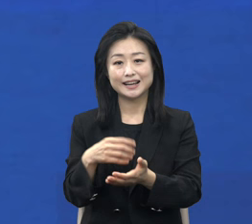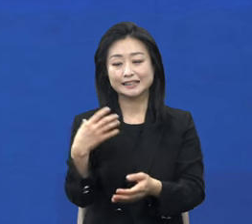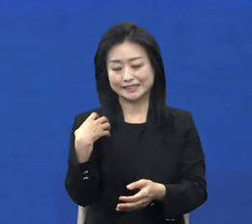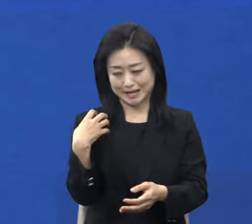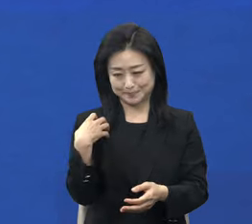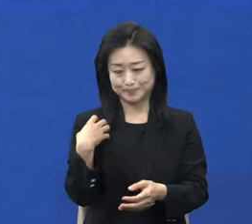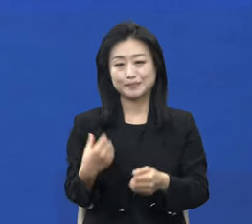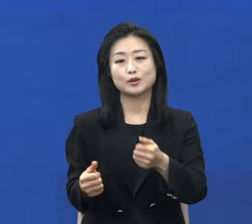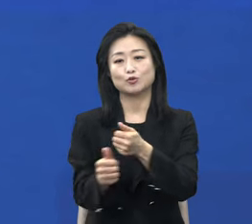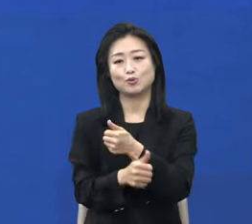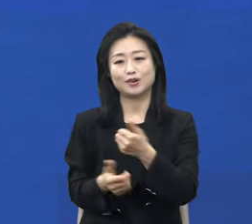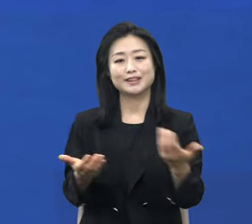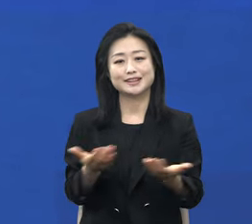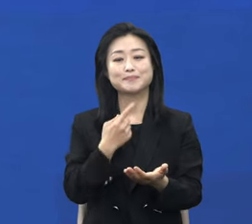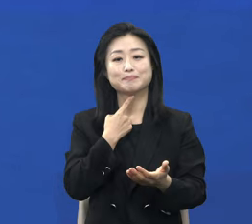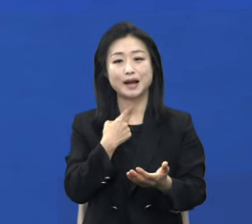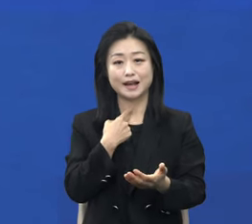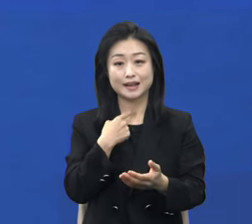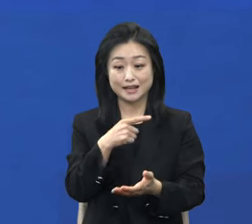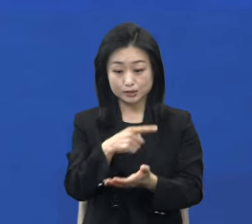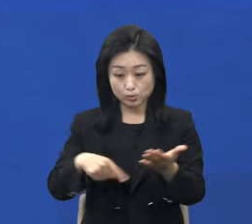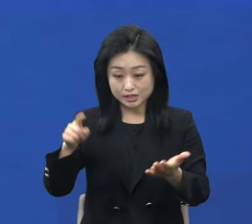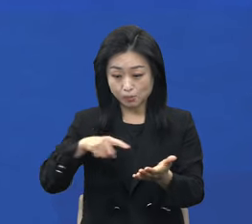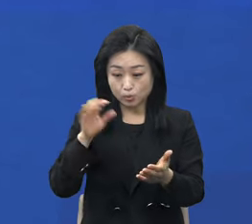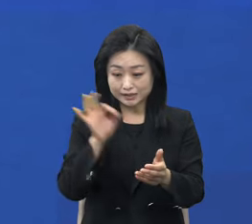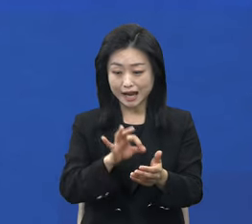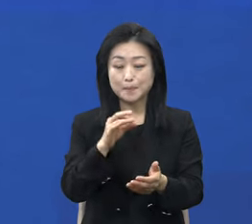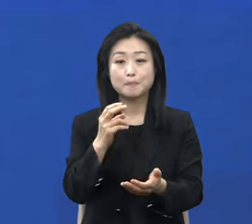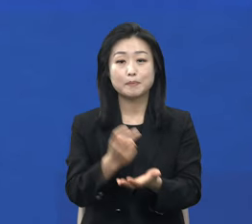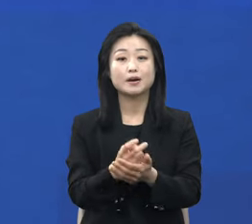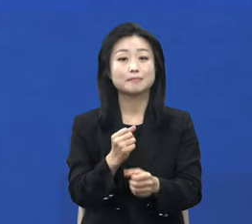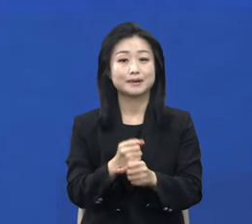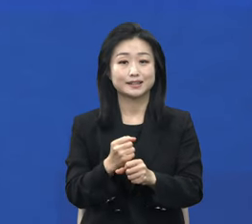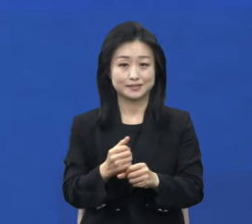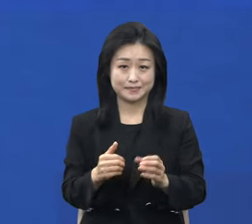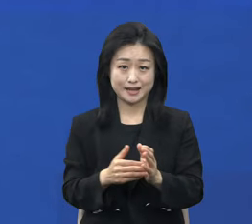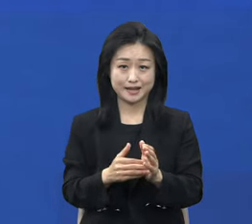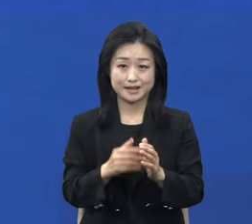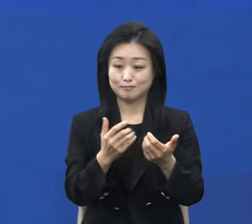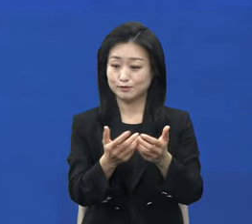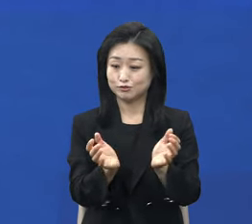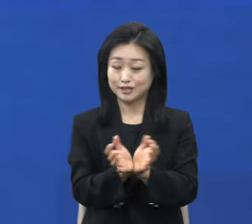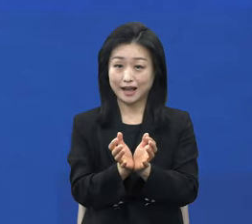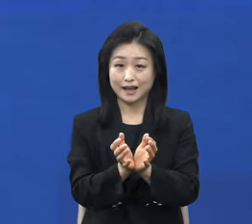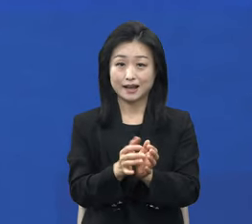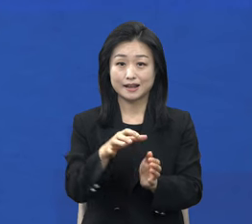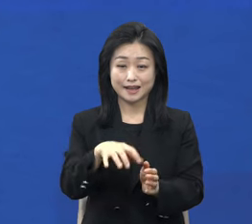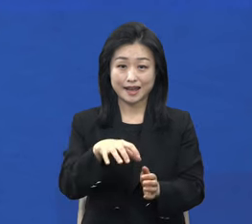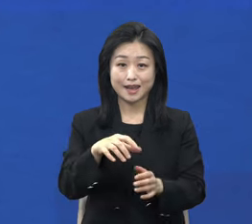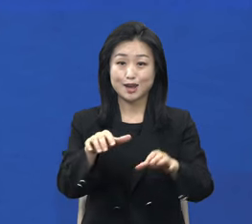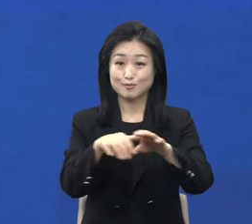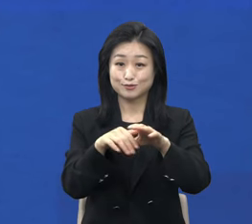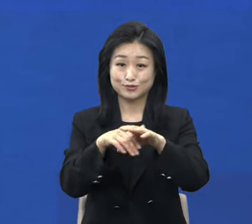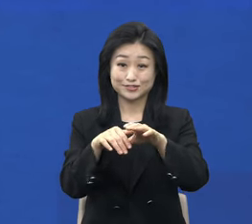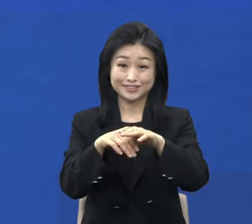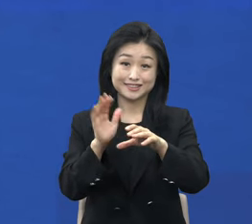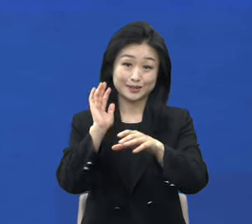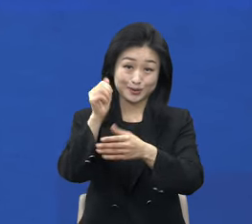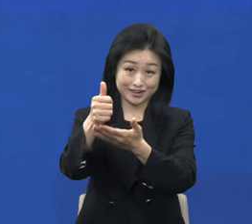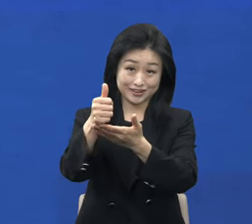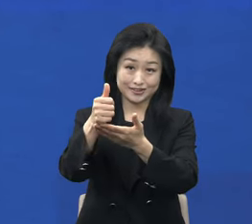책임위원으로서 손실보상법을 만들면서 우리 당 대통령이었던 청와대와 우리 국회